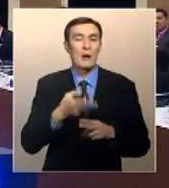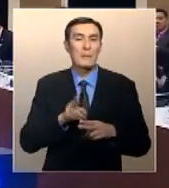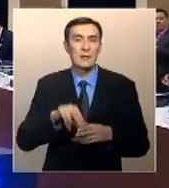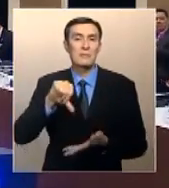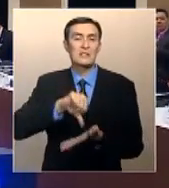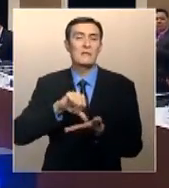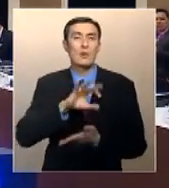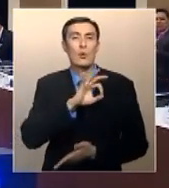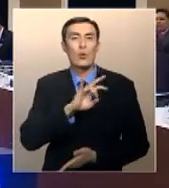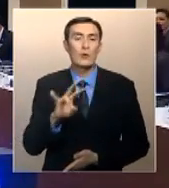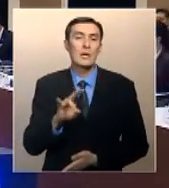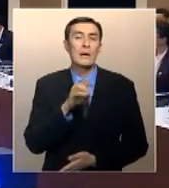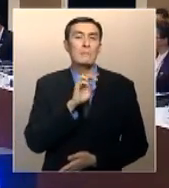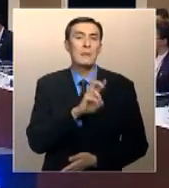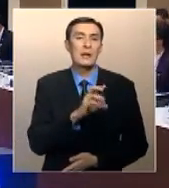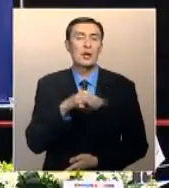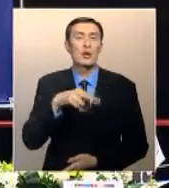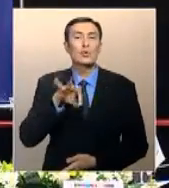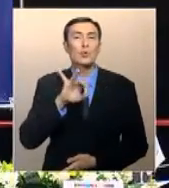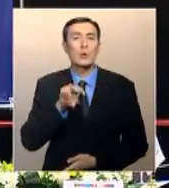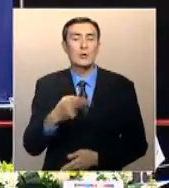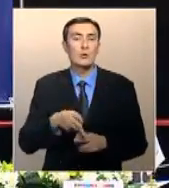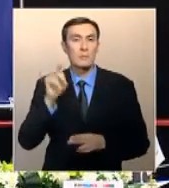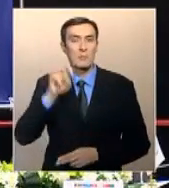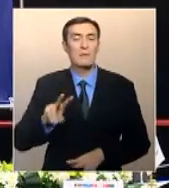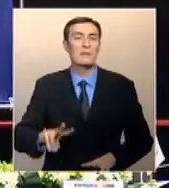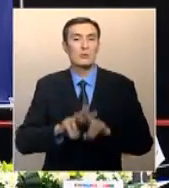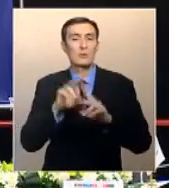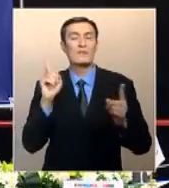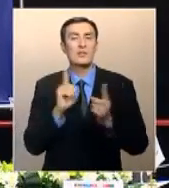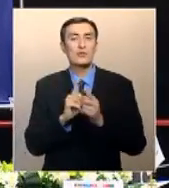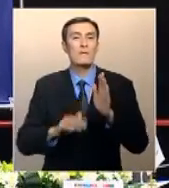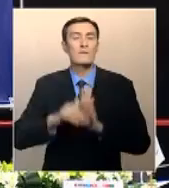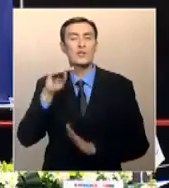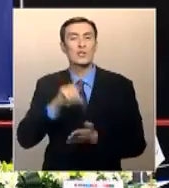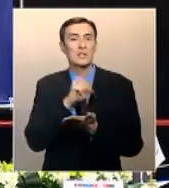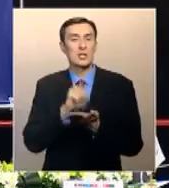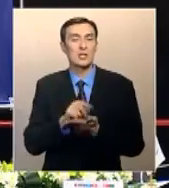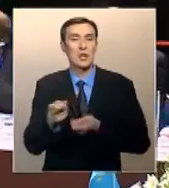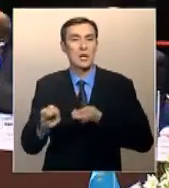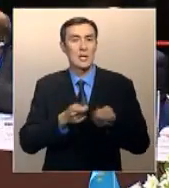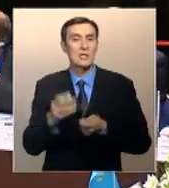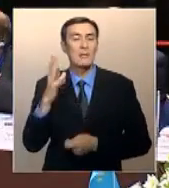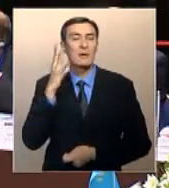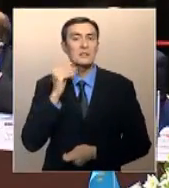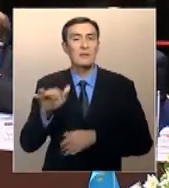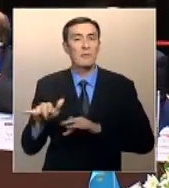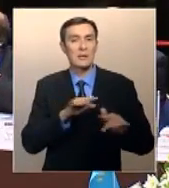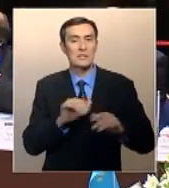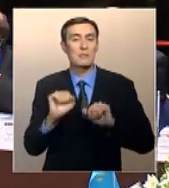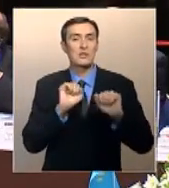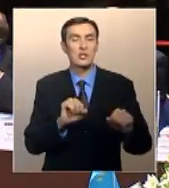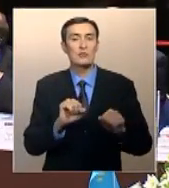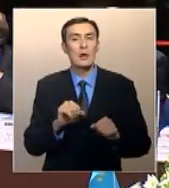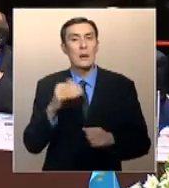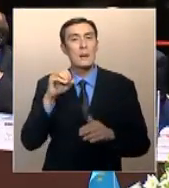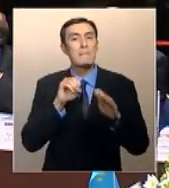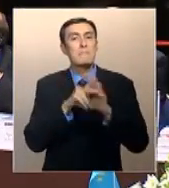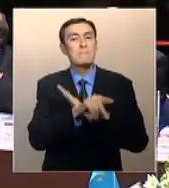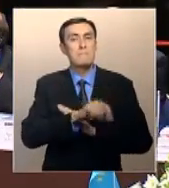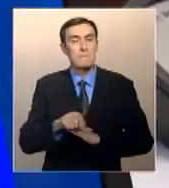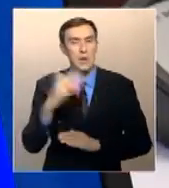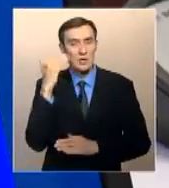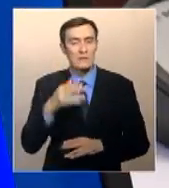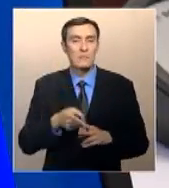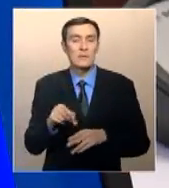уверен представитель ООН Бернард Дойл, который прибыл в Астану на встречу высших должностных лиц алматинского процесса по защите беженцев.